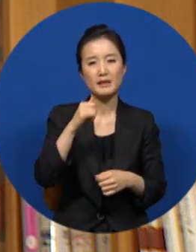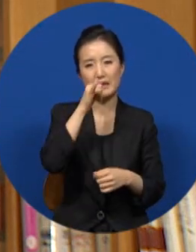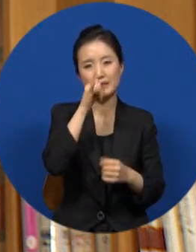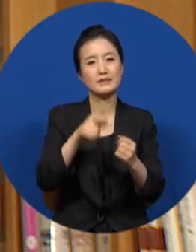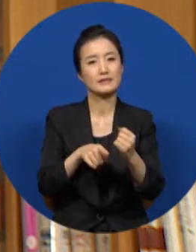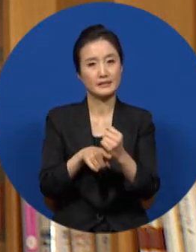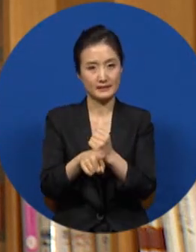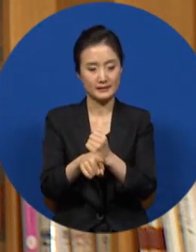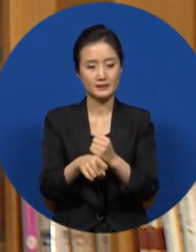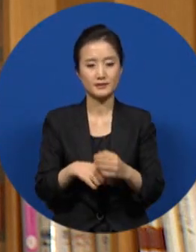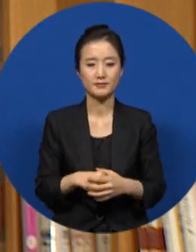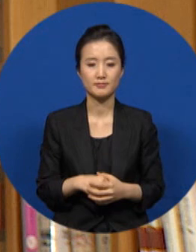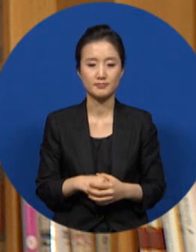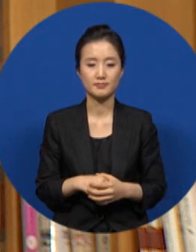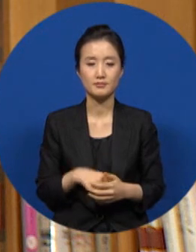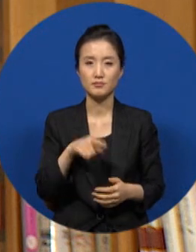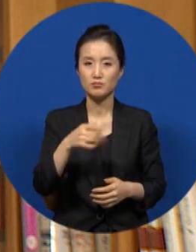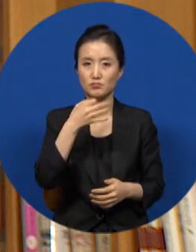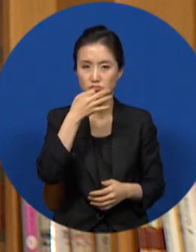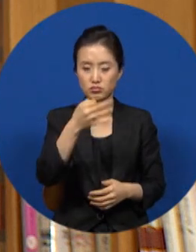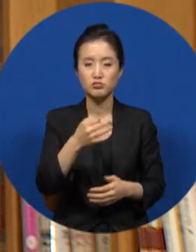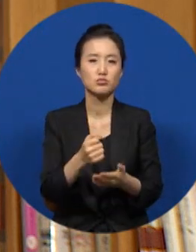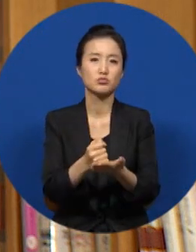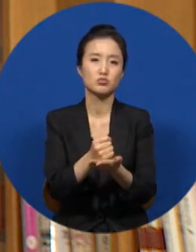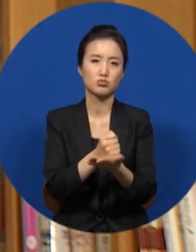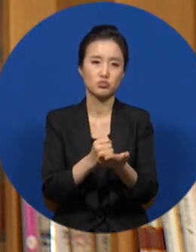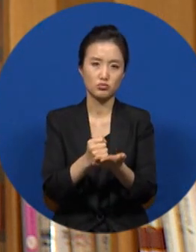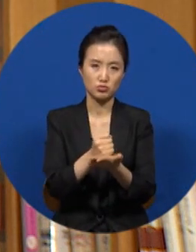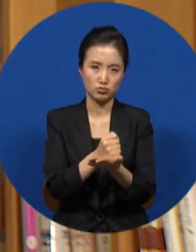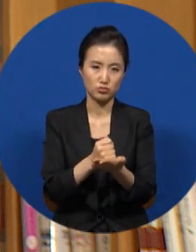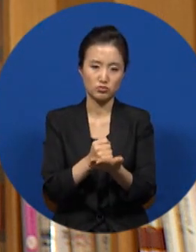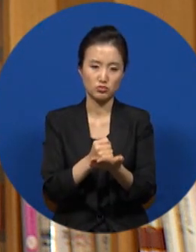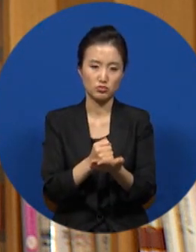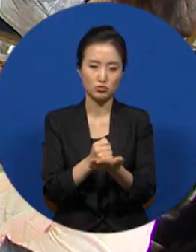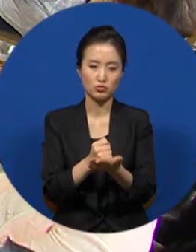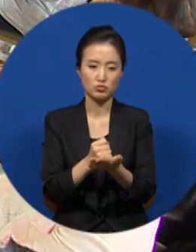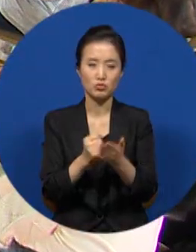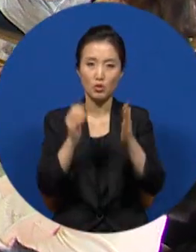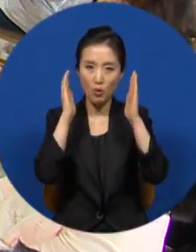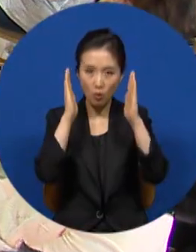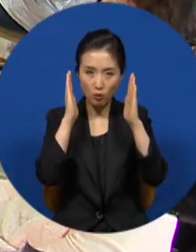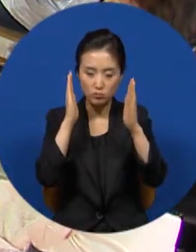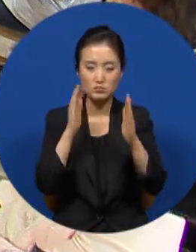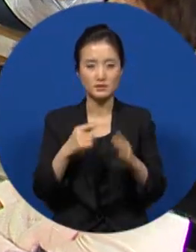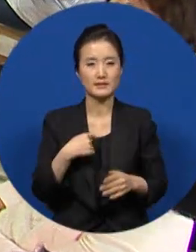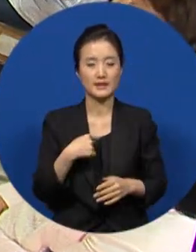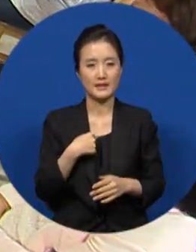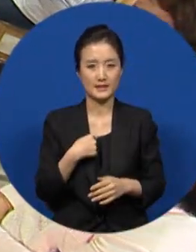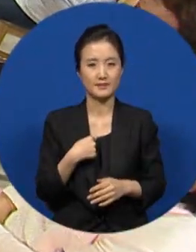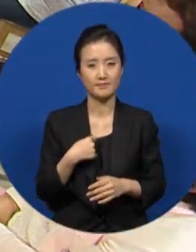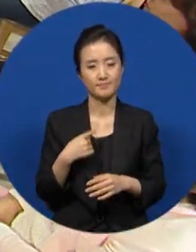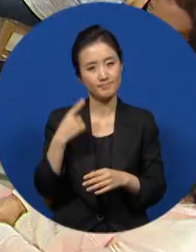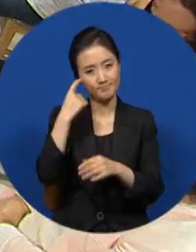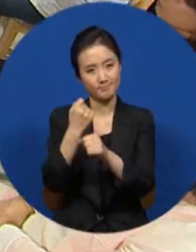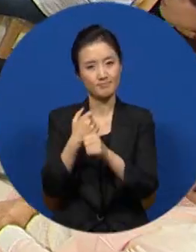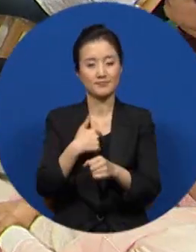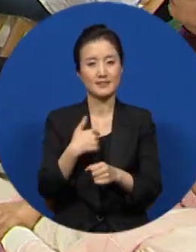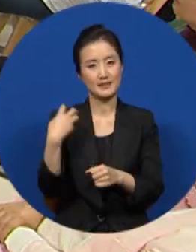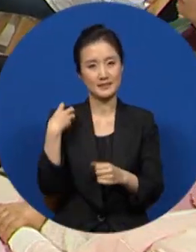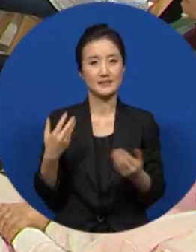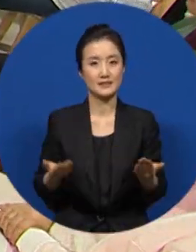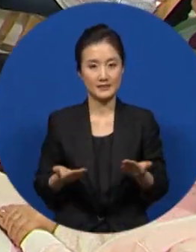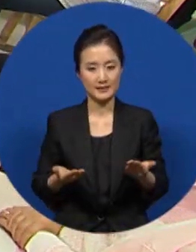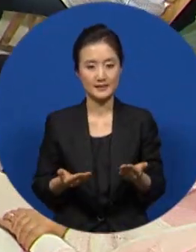있어요. 그게 운인 거예요. 그런 운을 이제 공부하고 하는 것들이 제가 하는 일인데 뭐